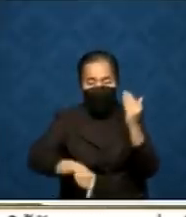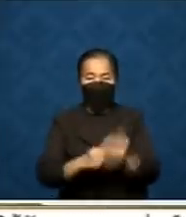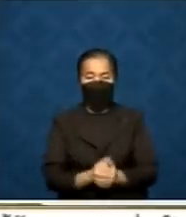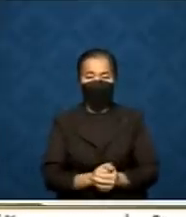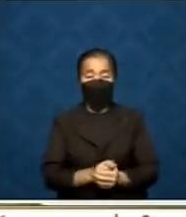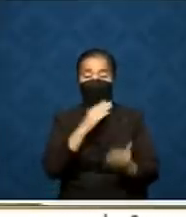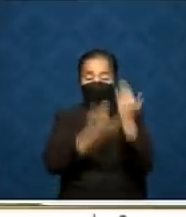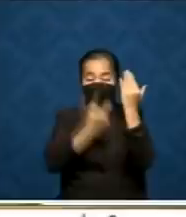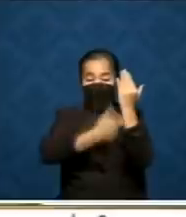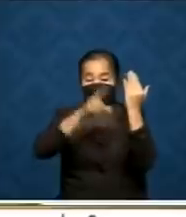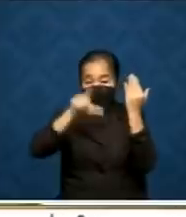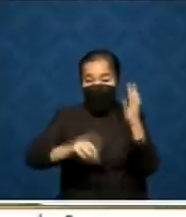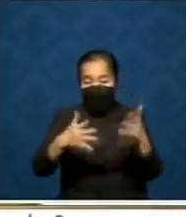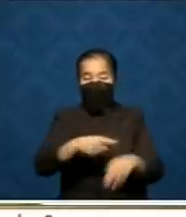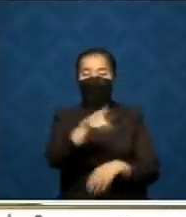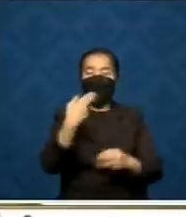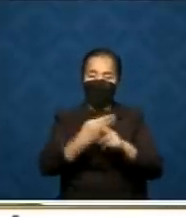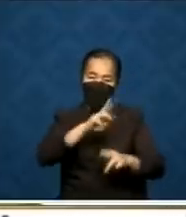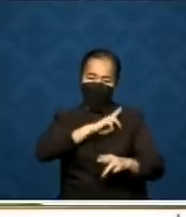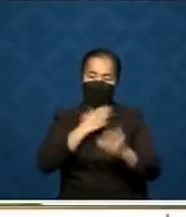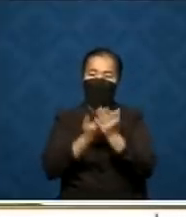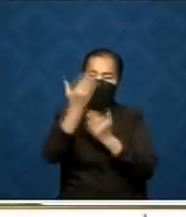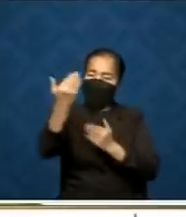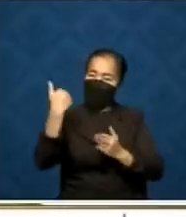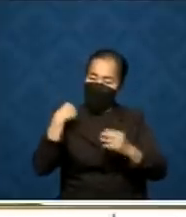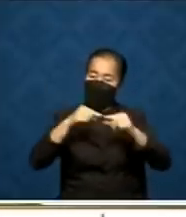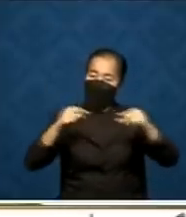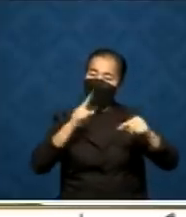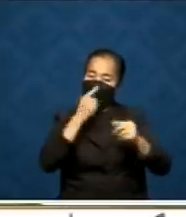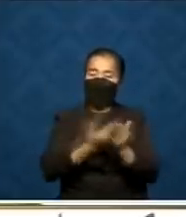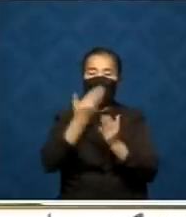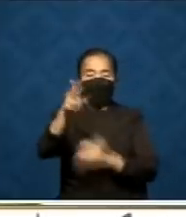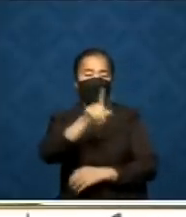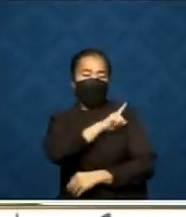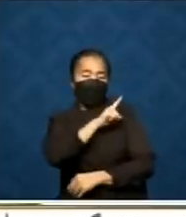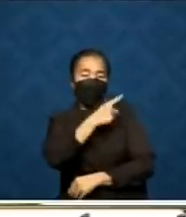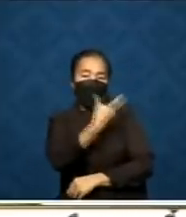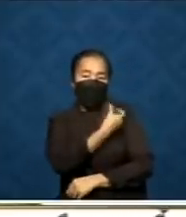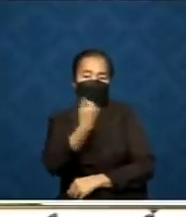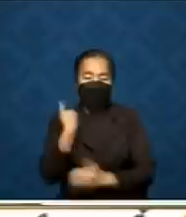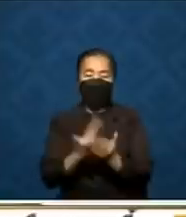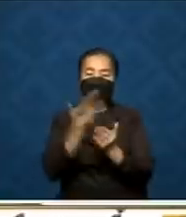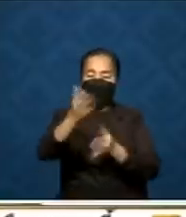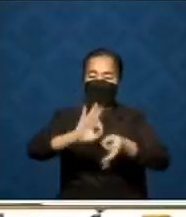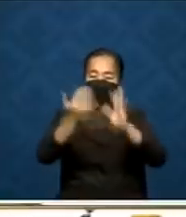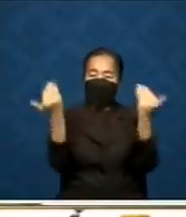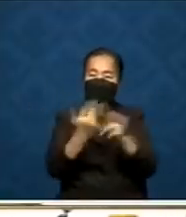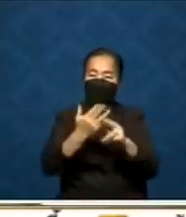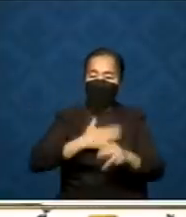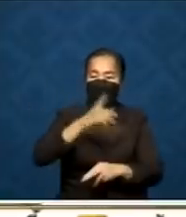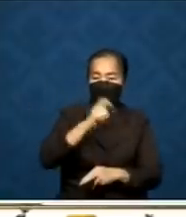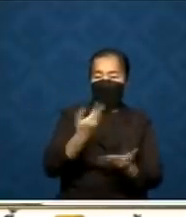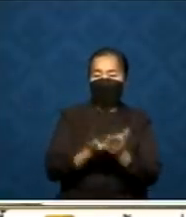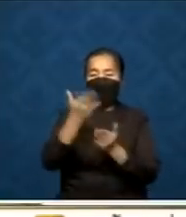ก็จะมีเงินซื้อชุดตรวจเองมีเงินซื้อวัคซีนเองมีเงินเผาลูกเขาเองมีเงิน